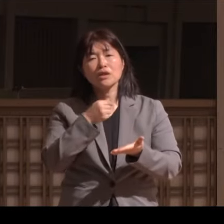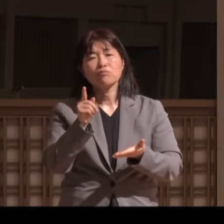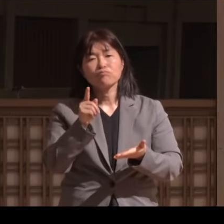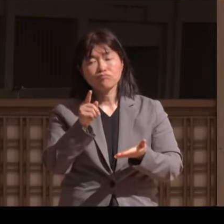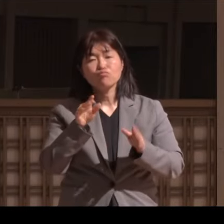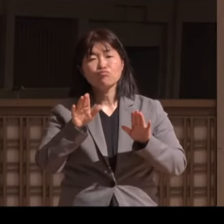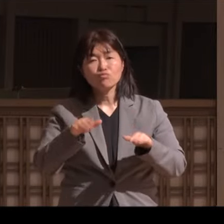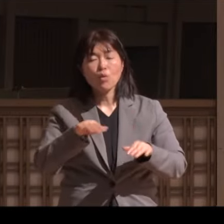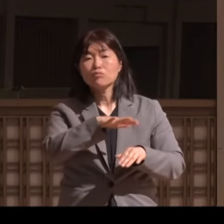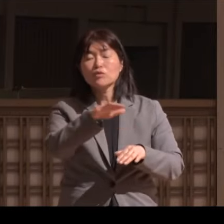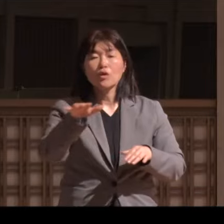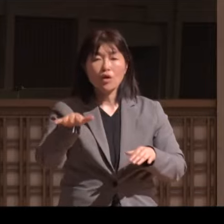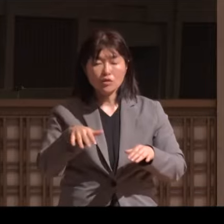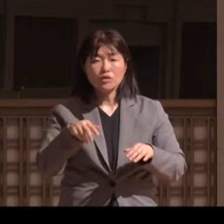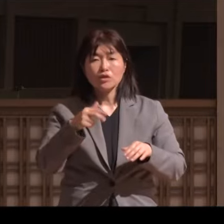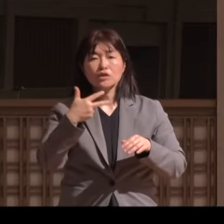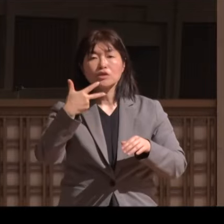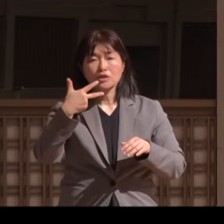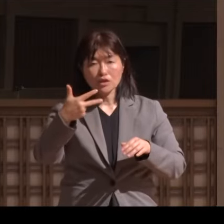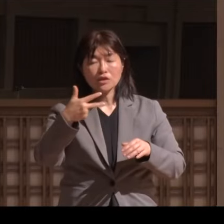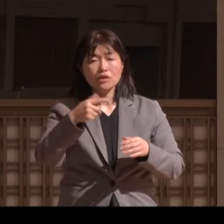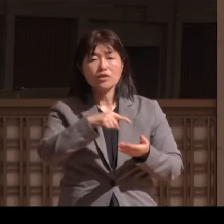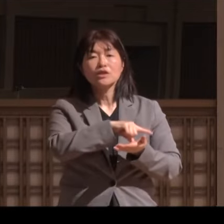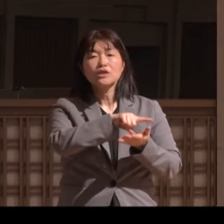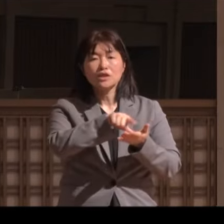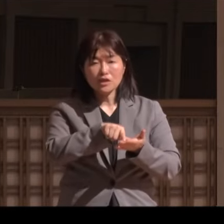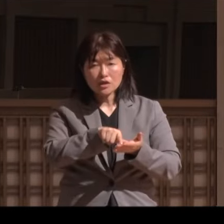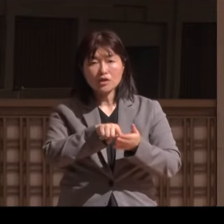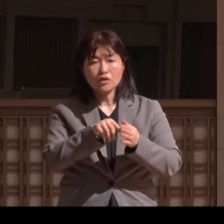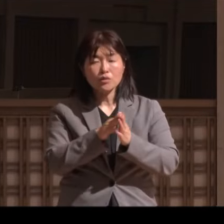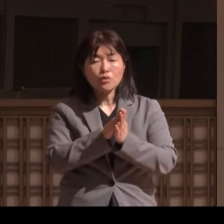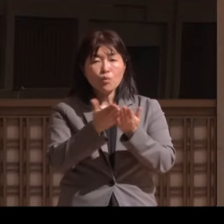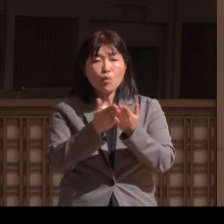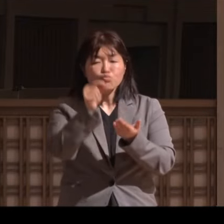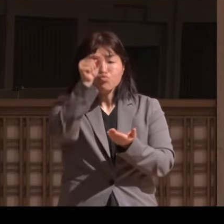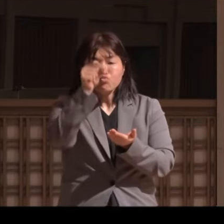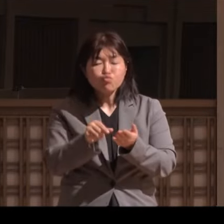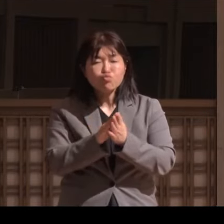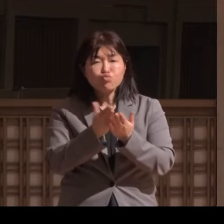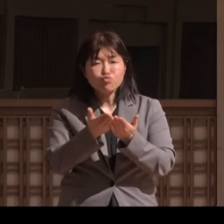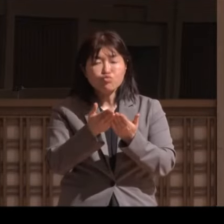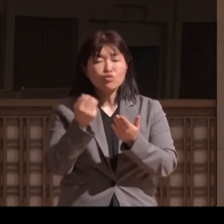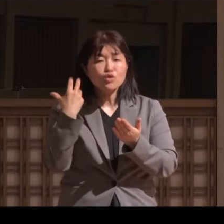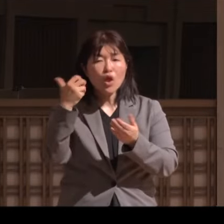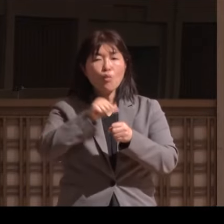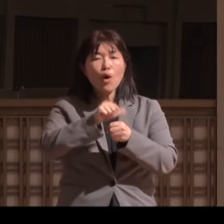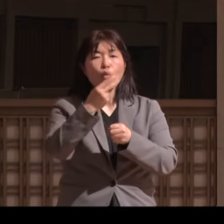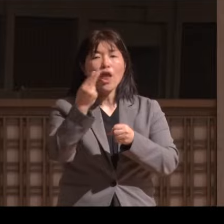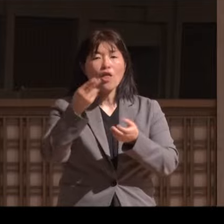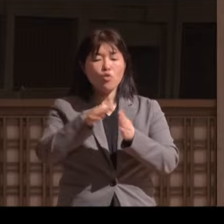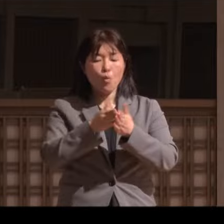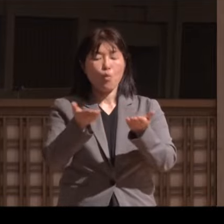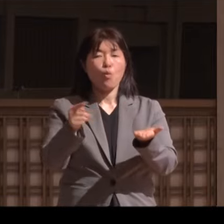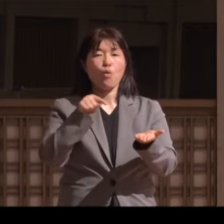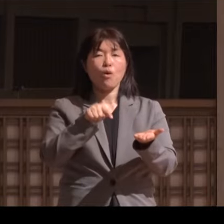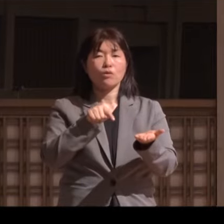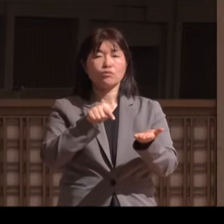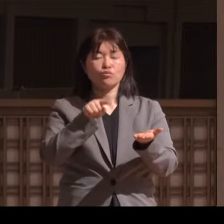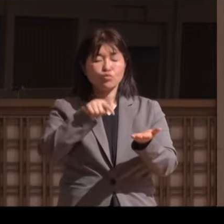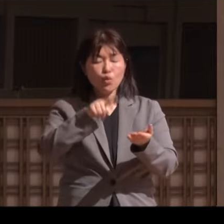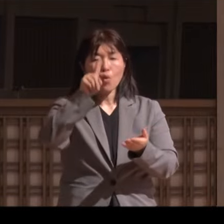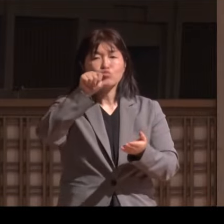ちょうど今日皆さんがこのえ広島市から地域の皆様へとこの薄い察しのですねあの令和5年度版というのちょっとありますけれどもこの